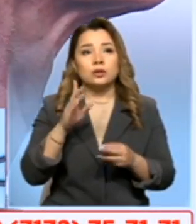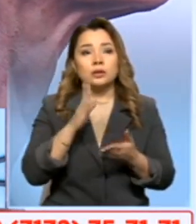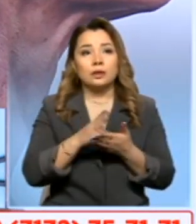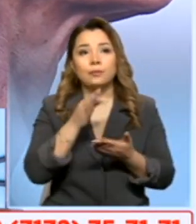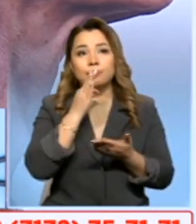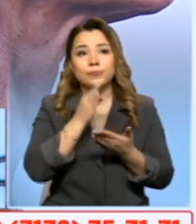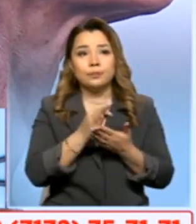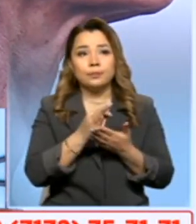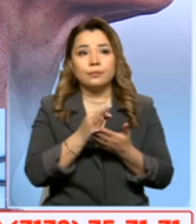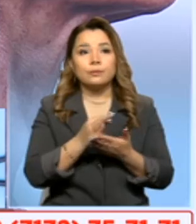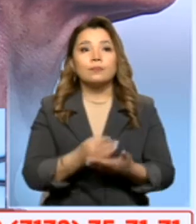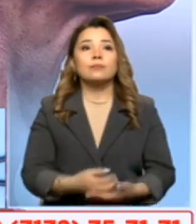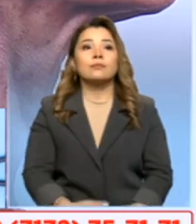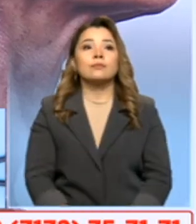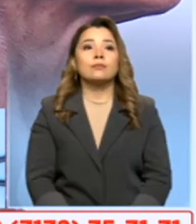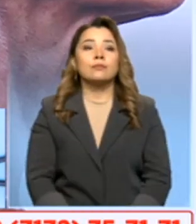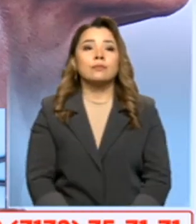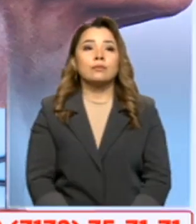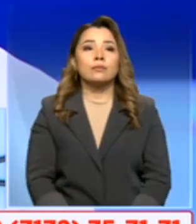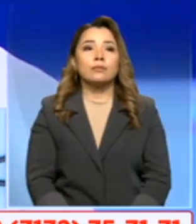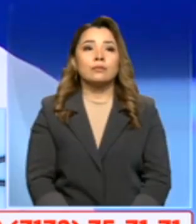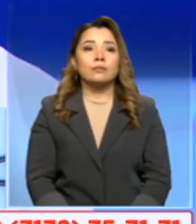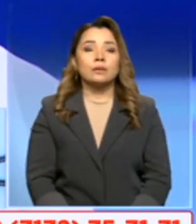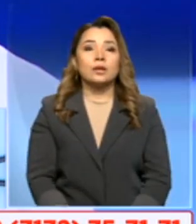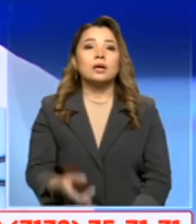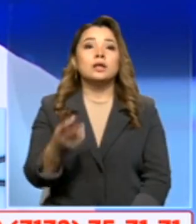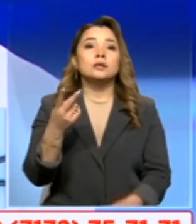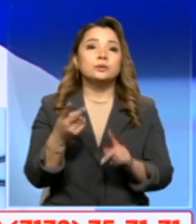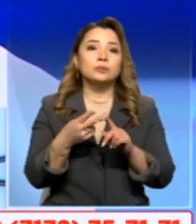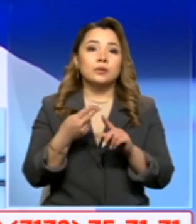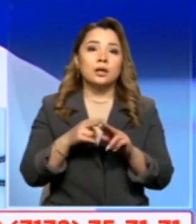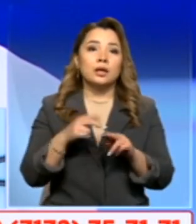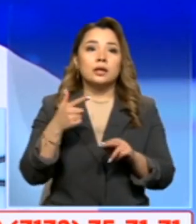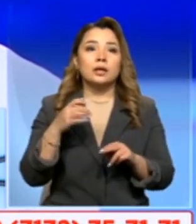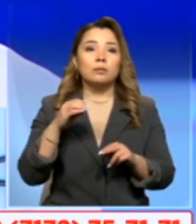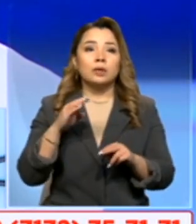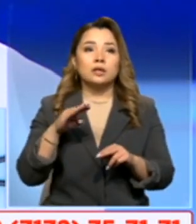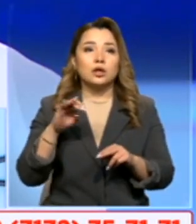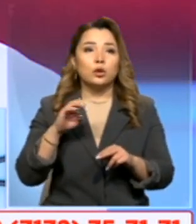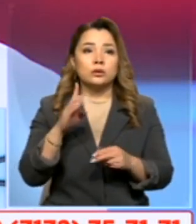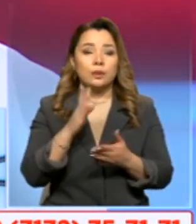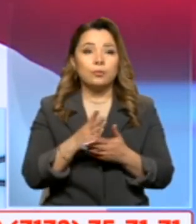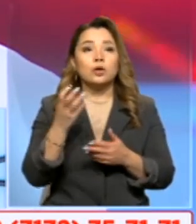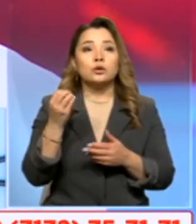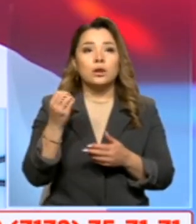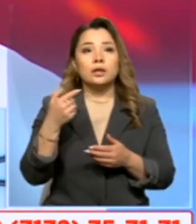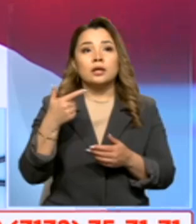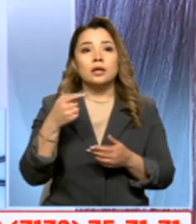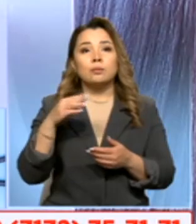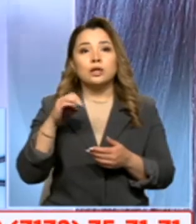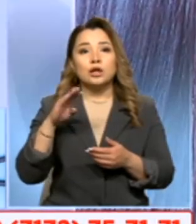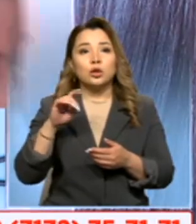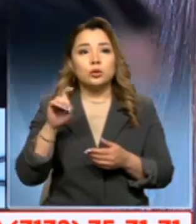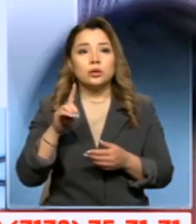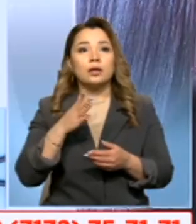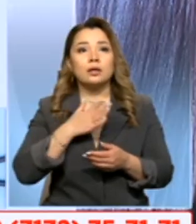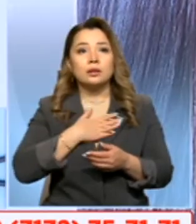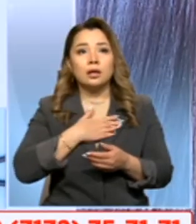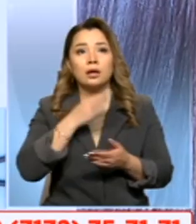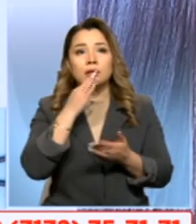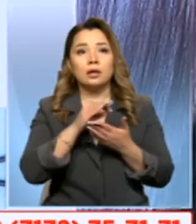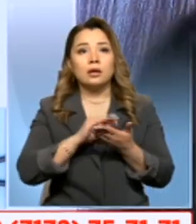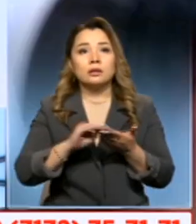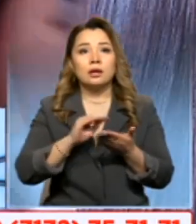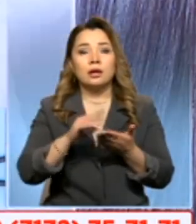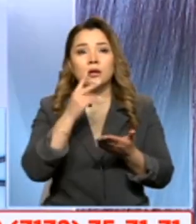тұр, гипертиреоз. Мына жерде бұл гипотиреоз болады. Және де бұл гипотиреоздан, қазір мен сызып